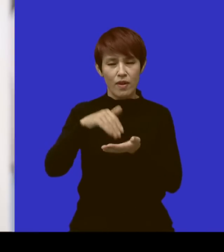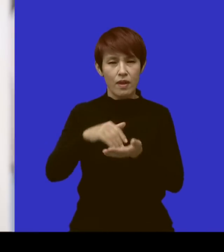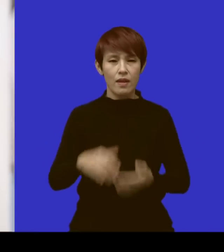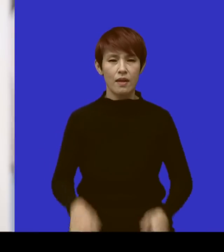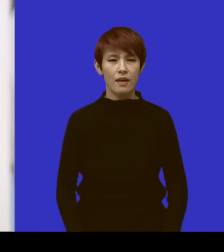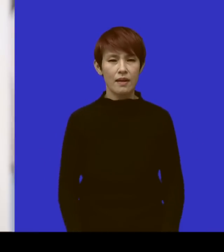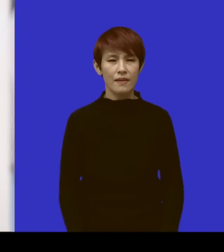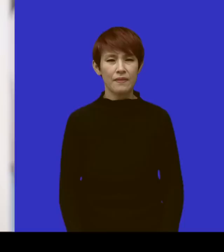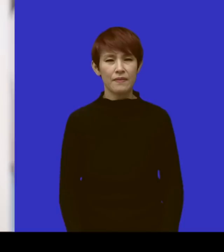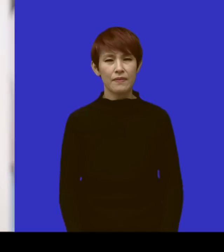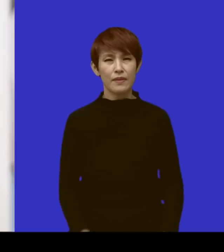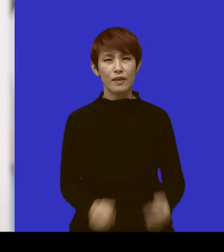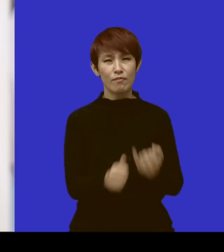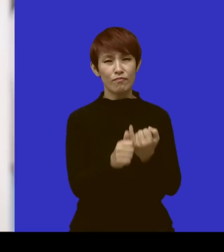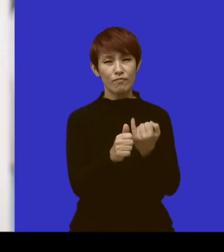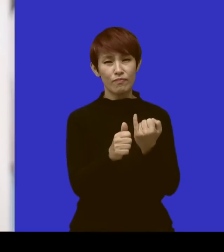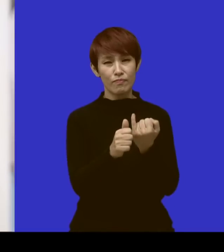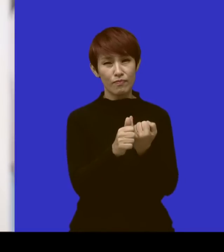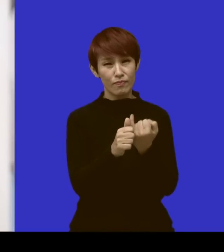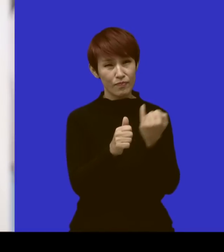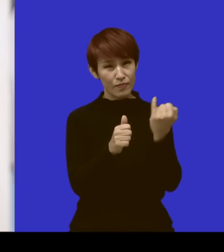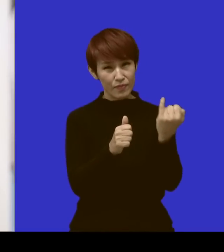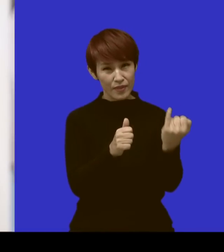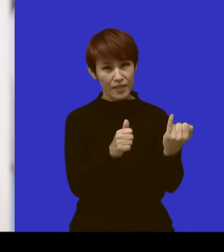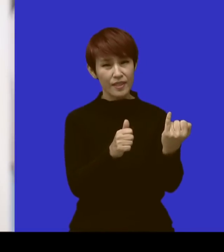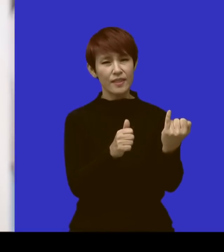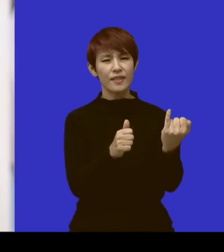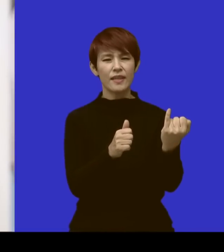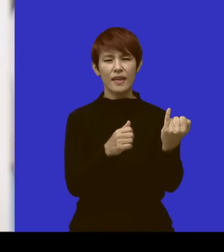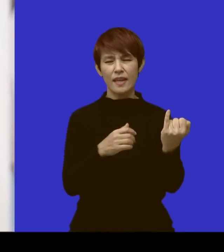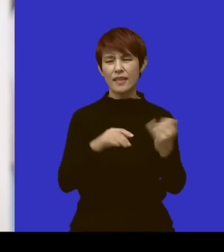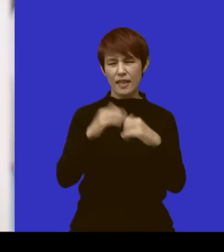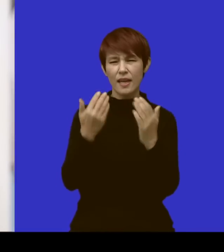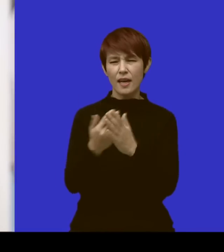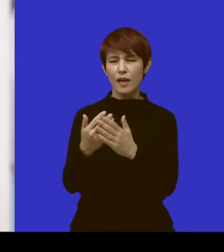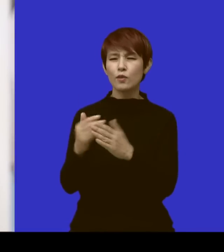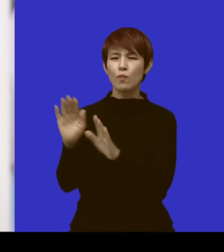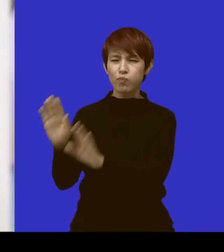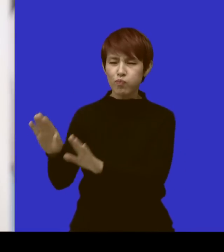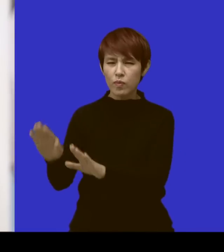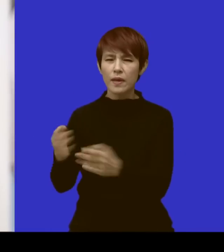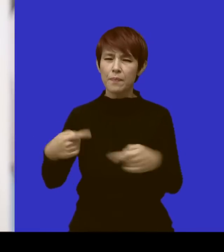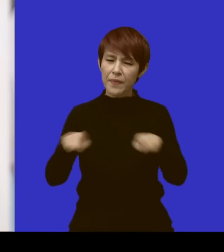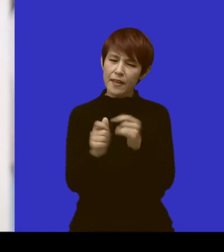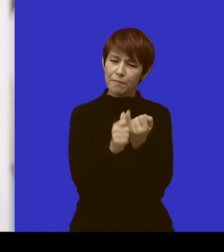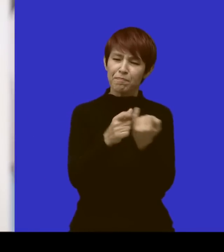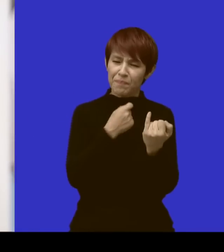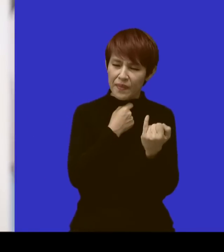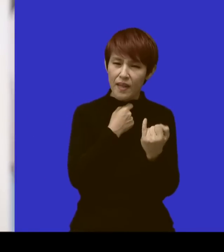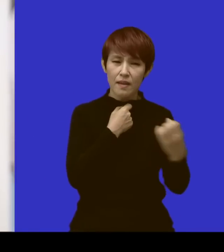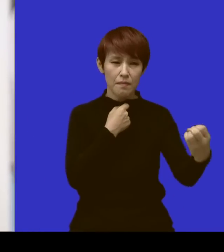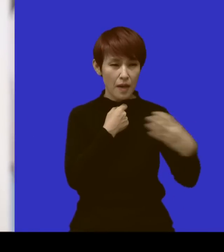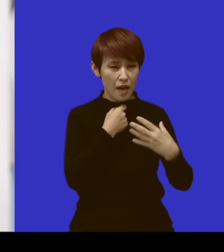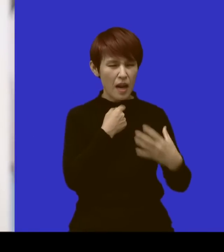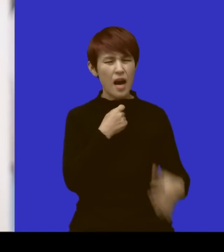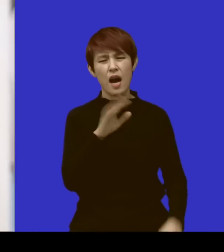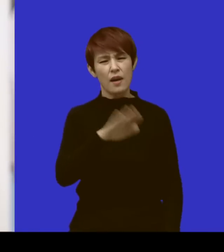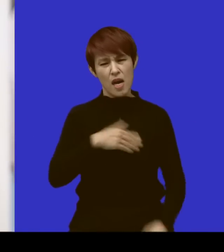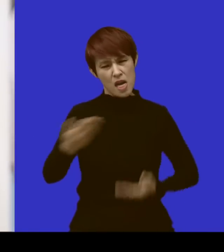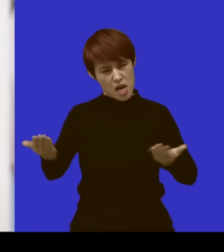내려놓고 같이 좀 움직이고 같이 시간을 좀 보내자 했을 때 내가 지금 이 일을